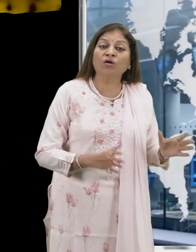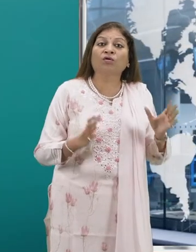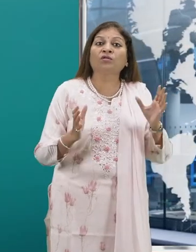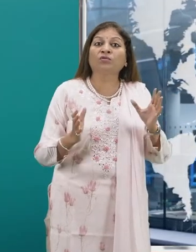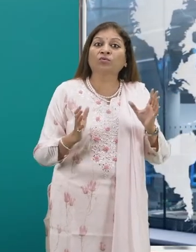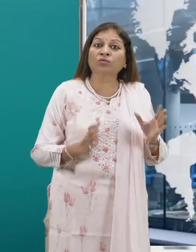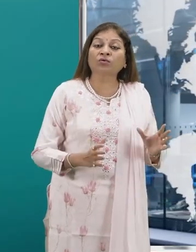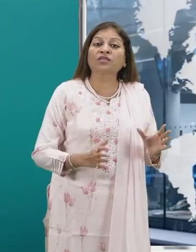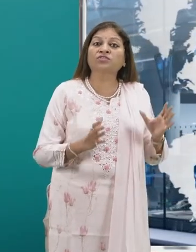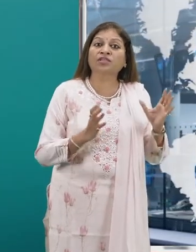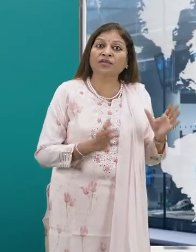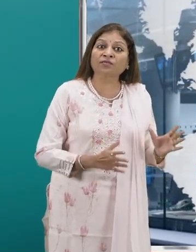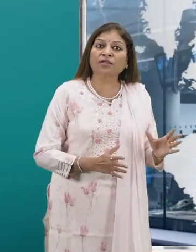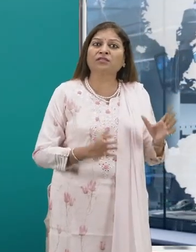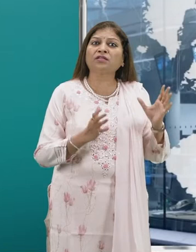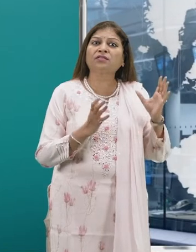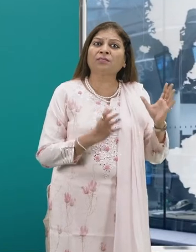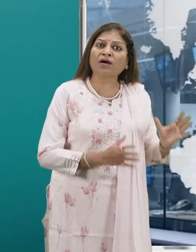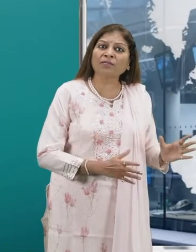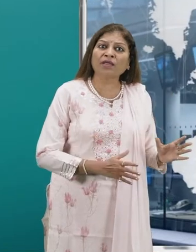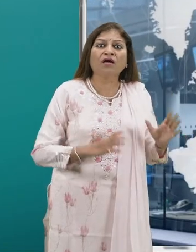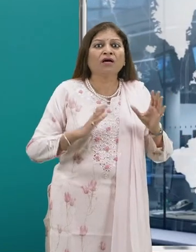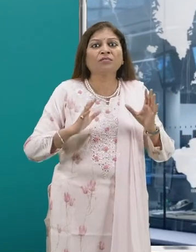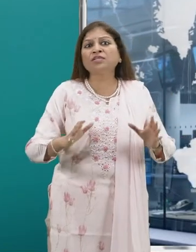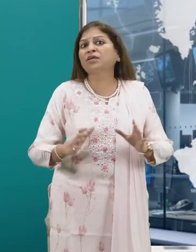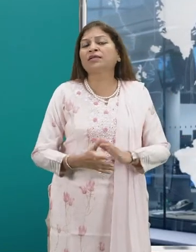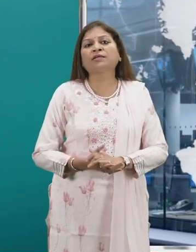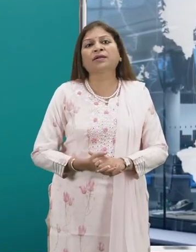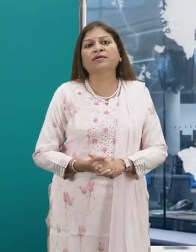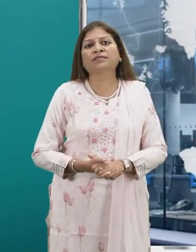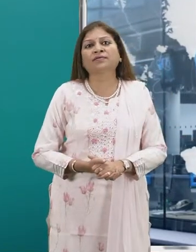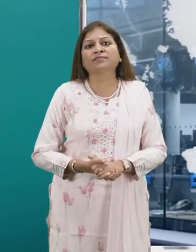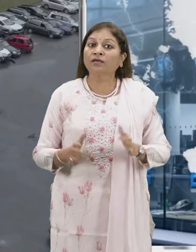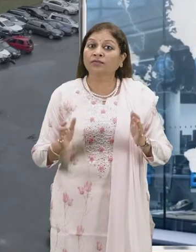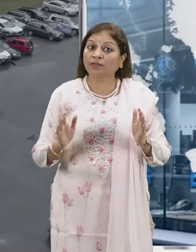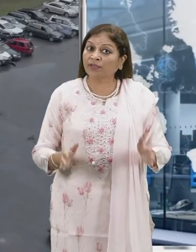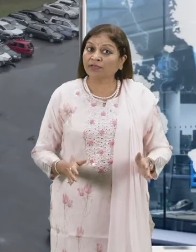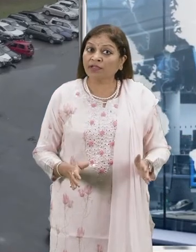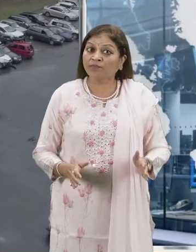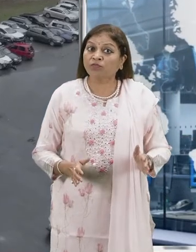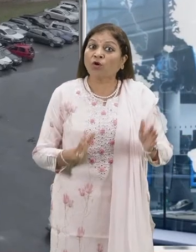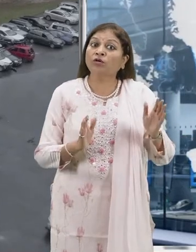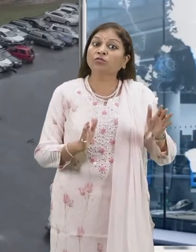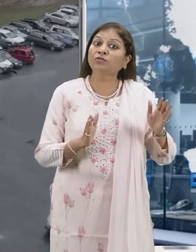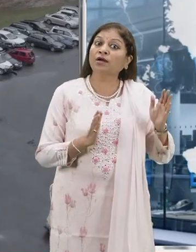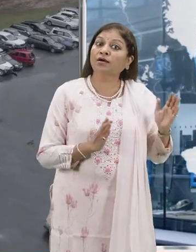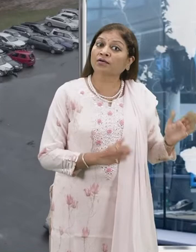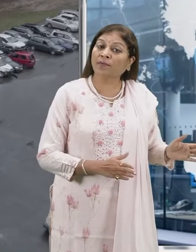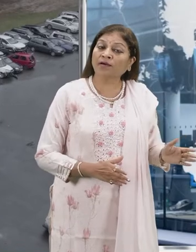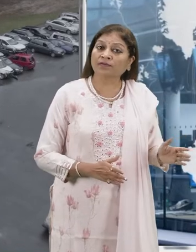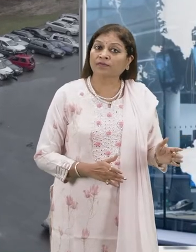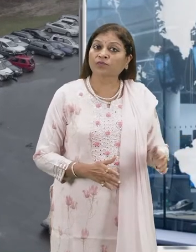बच्चों और लोगों के जेहन में, दिल दिमाग में हमेशा के लिए बैठा दिया। दिमित्री और